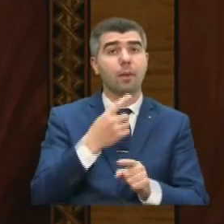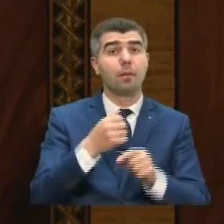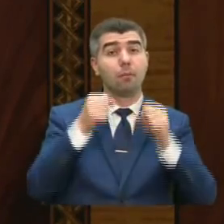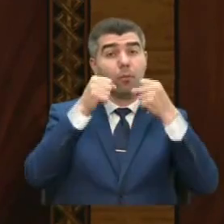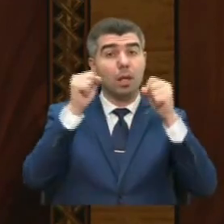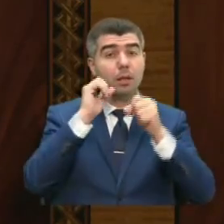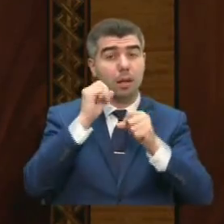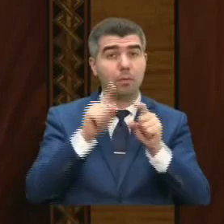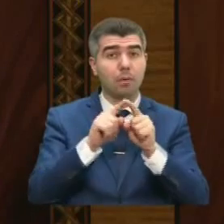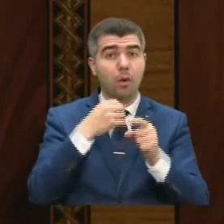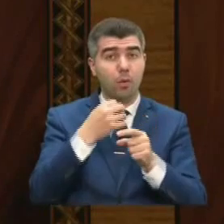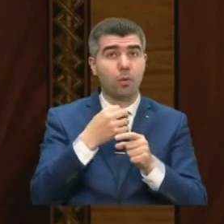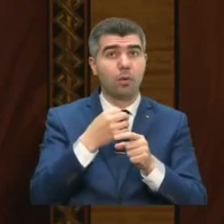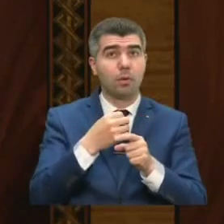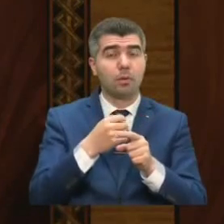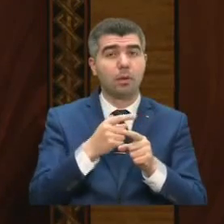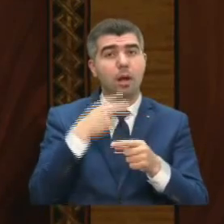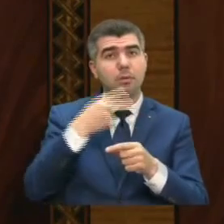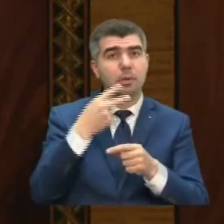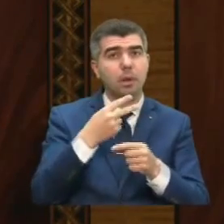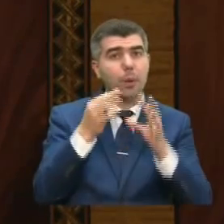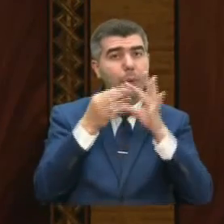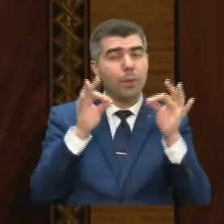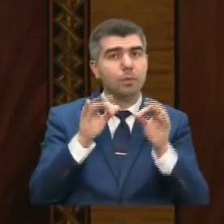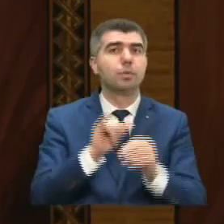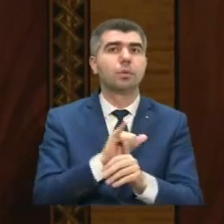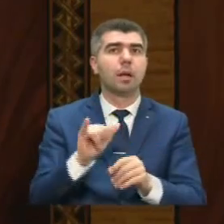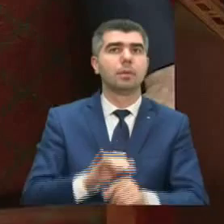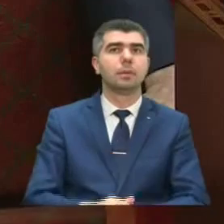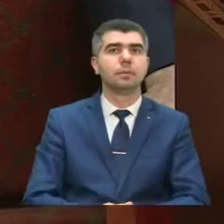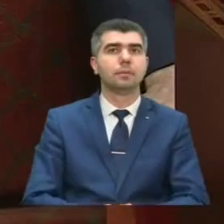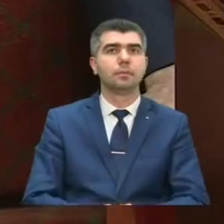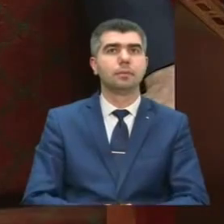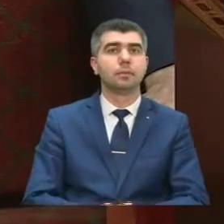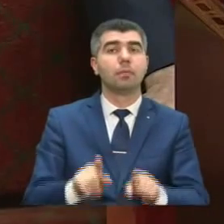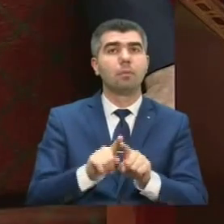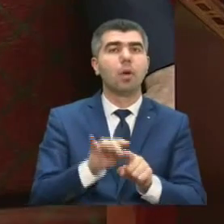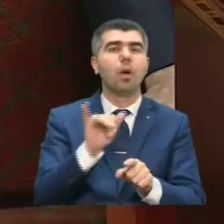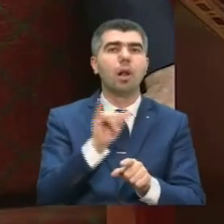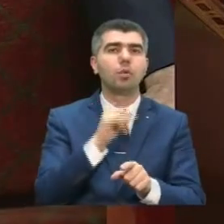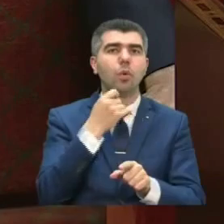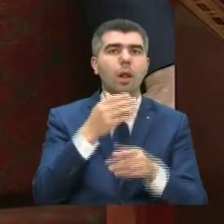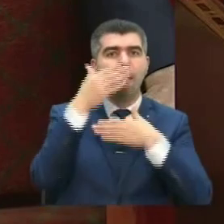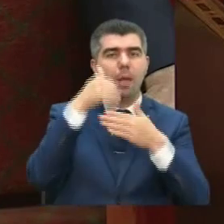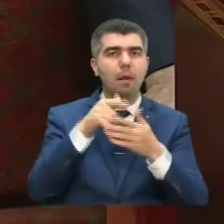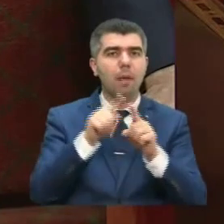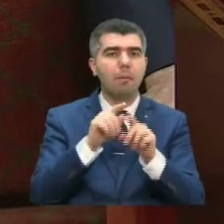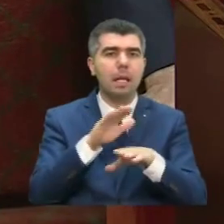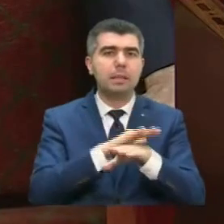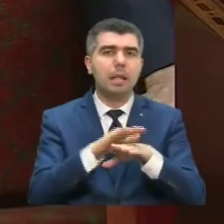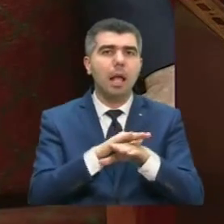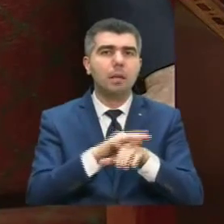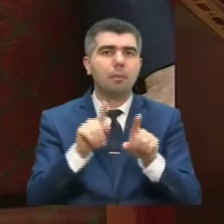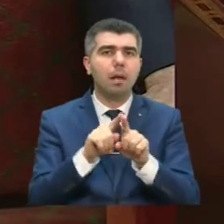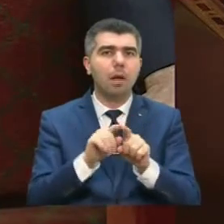النضالية لا تسمح لي بأن أمارس خطابا مزدوجا، وتنقول علاش المغاربة كيفقدوا الثقة في العمل